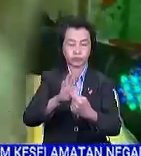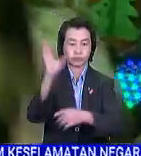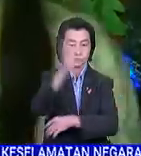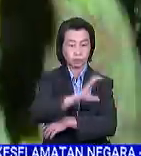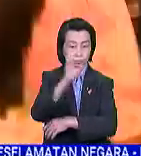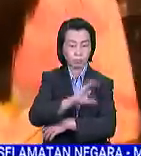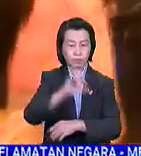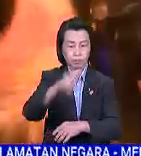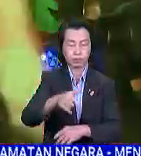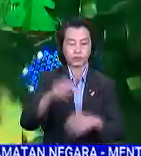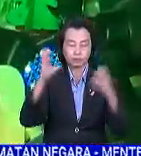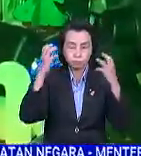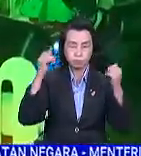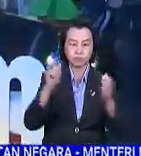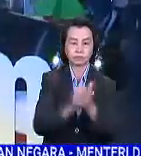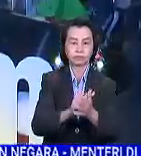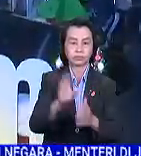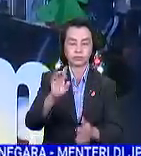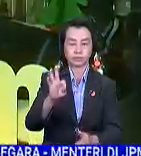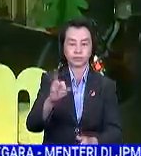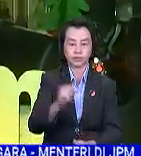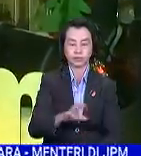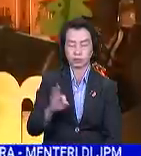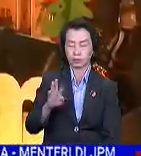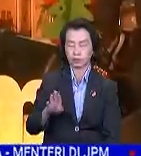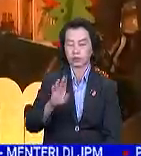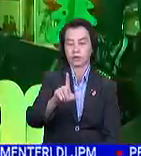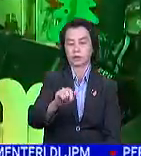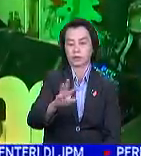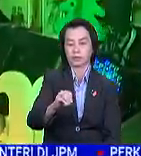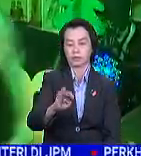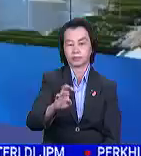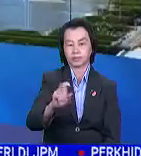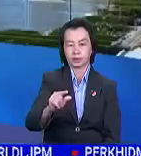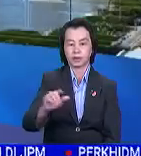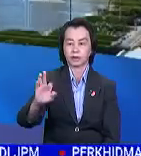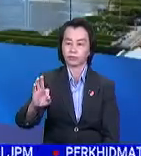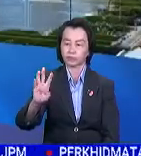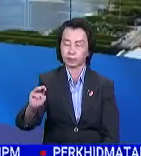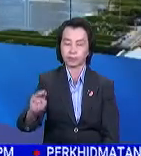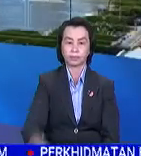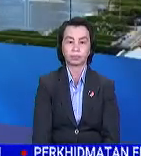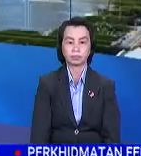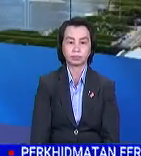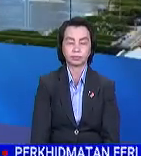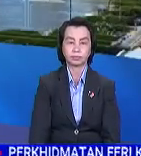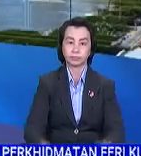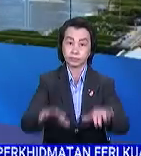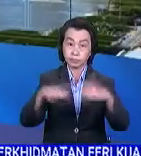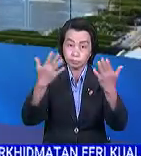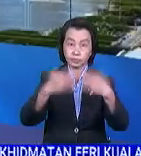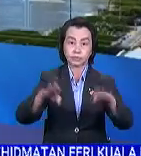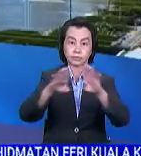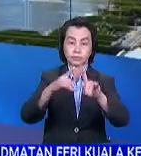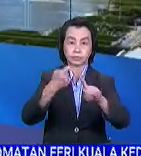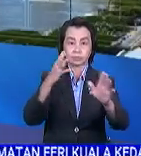di radio Limbang FM termasuk di Facebook Rasmi Limbang FM baik saudara sekian berita dari